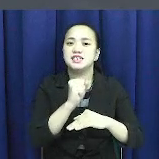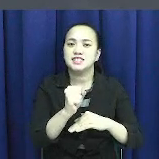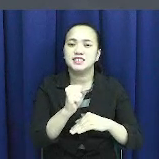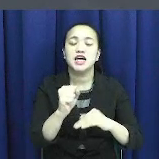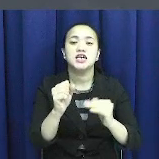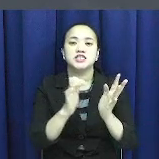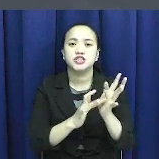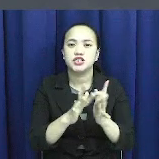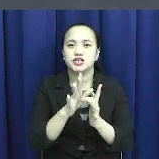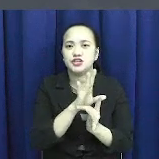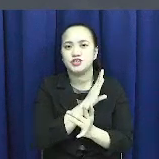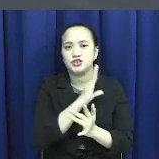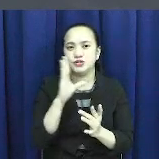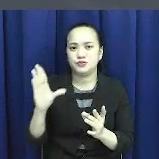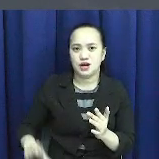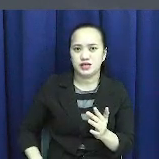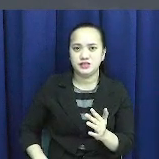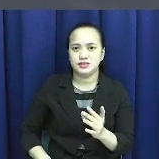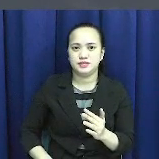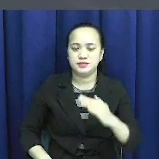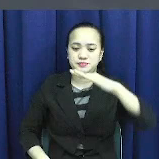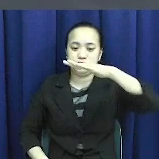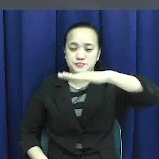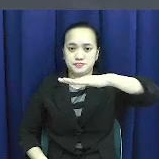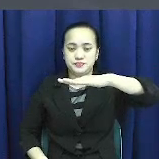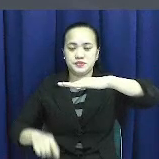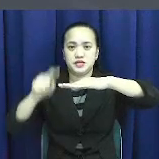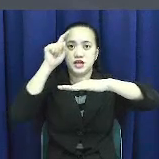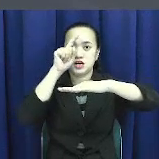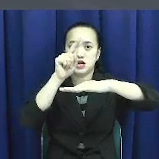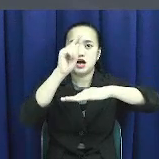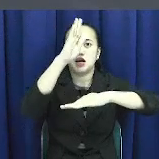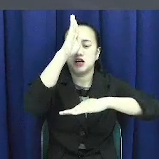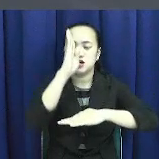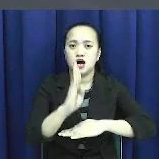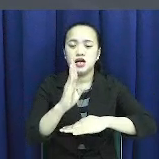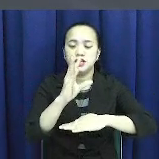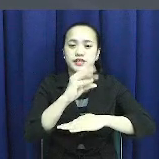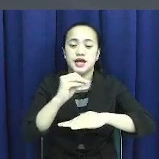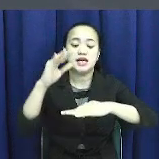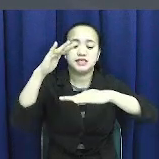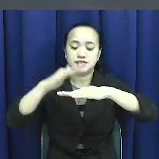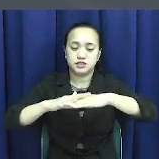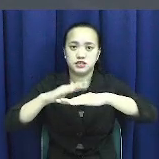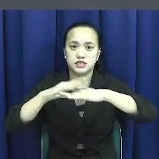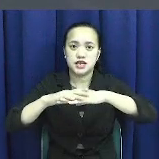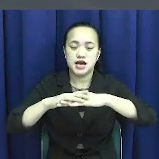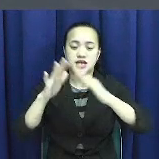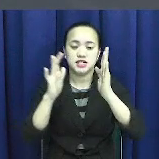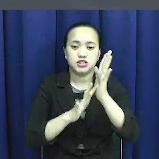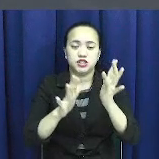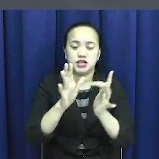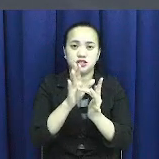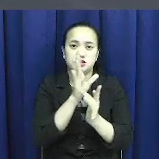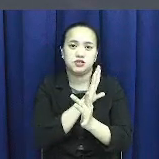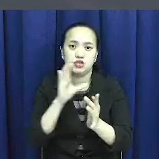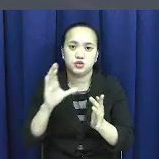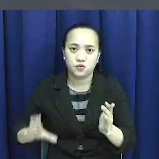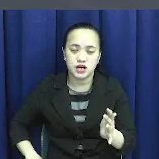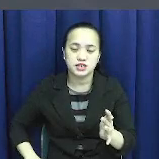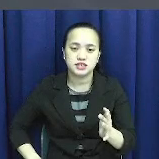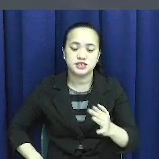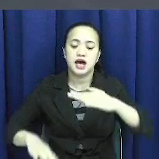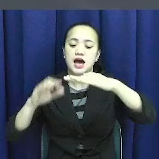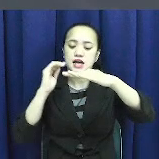So, just like the priests in the Old Testament, they can offer up sacrifices for the sins of the people. Pero tayo